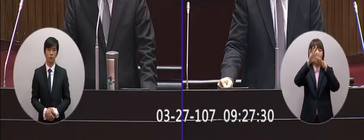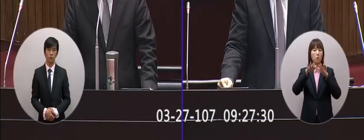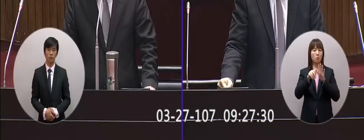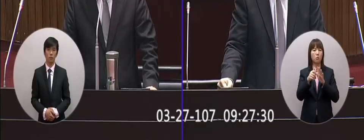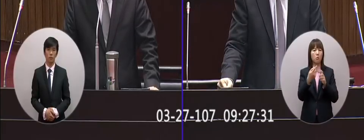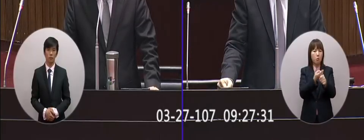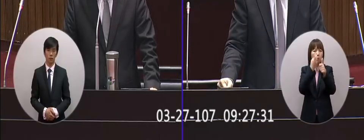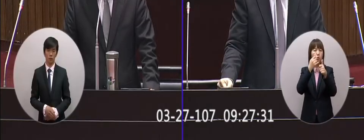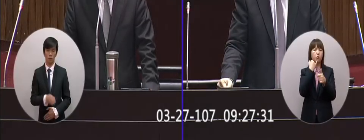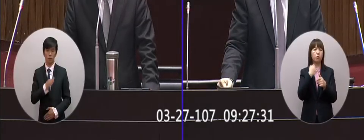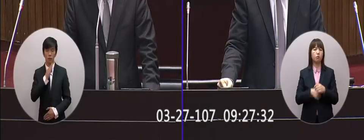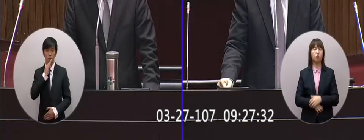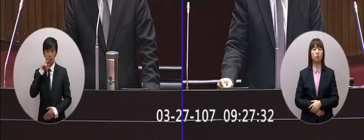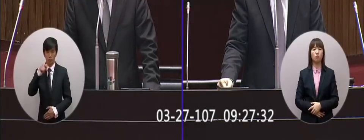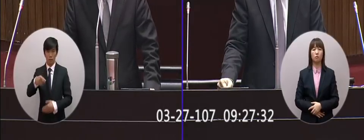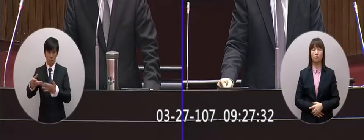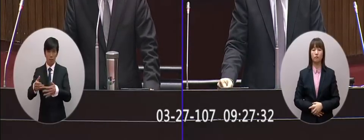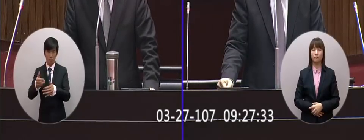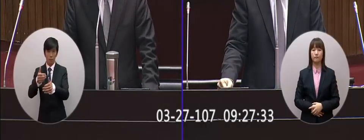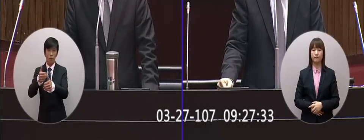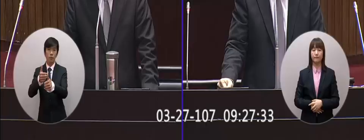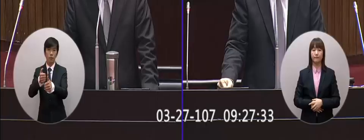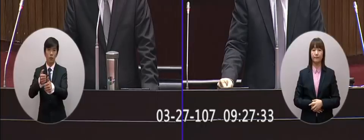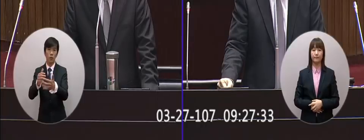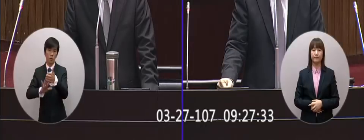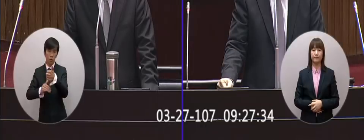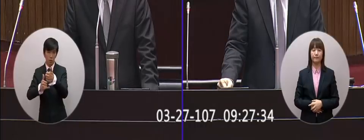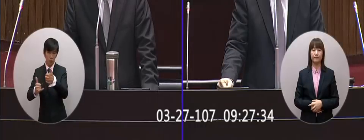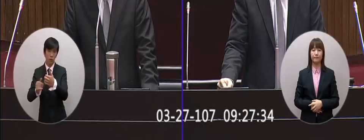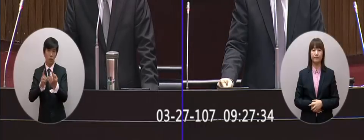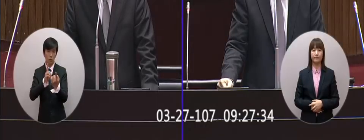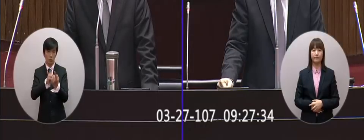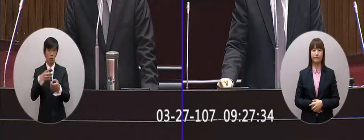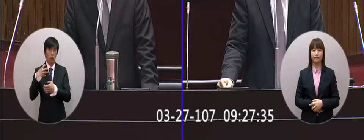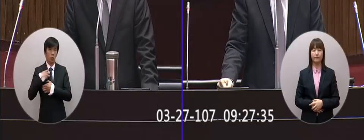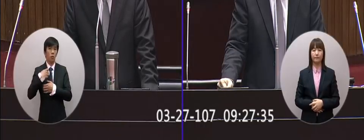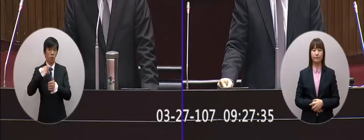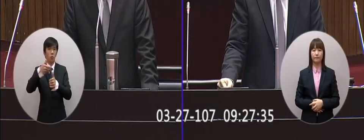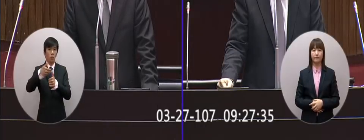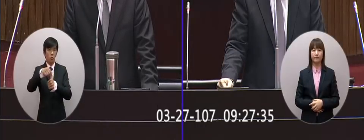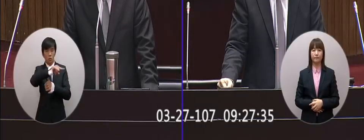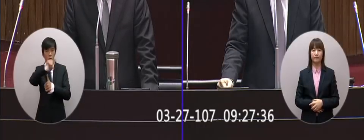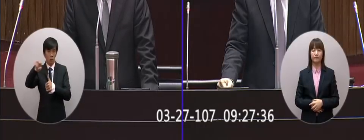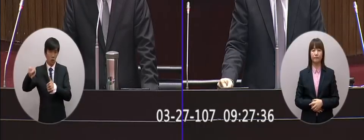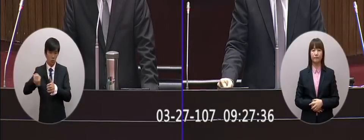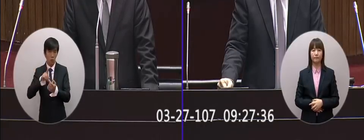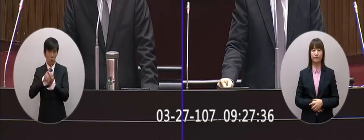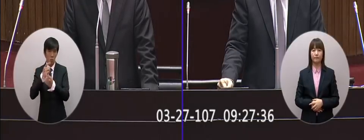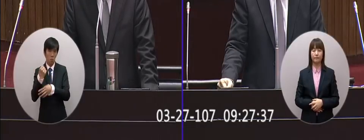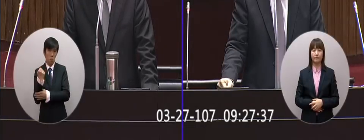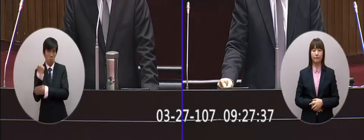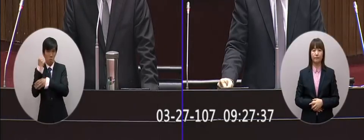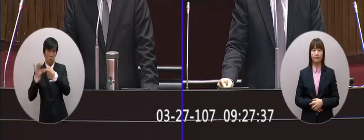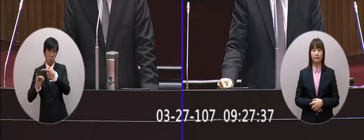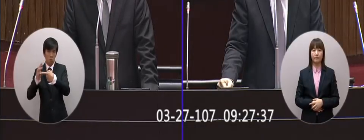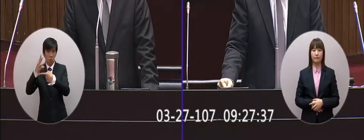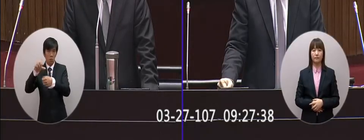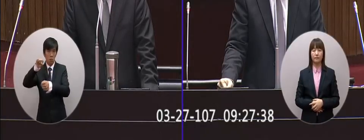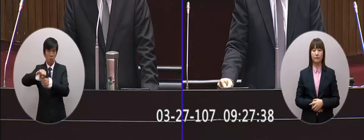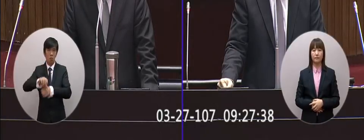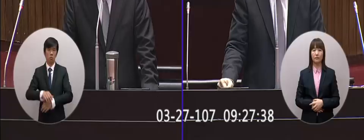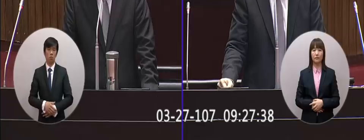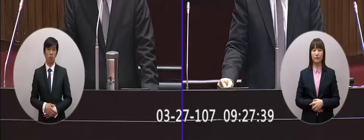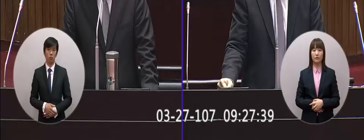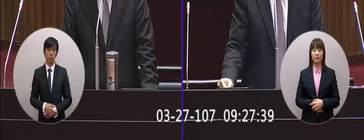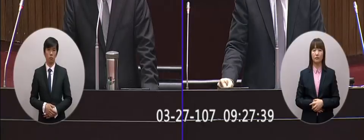长的看法？ 是，这点要感谢廖委员哈，对于军工教加薪3%的支持。后续呢，私